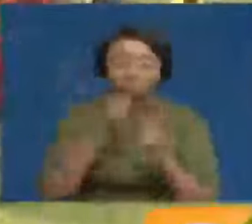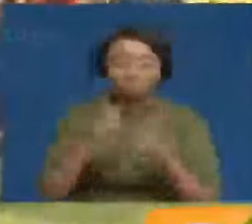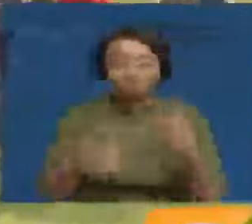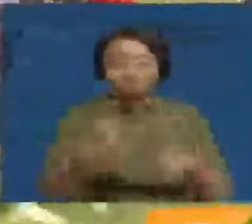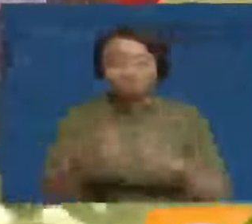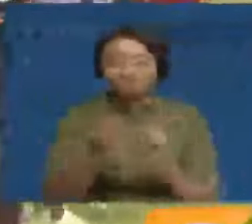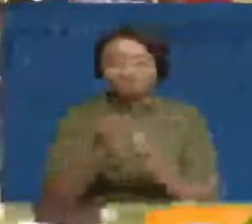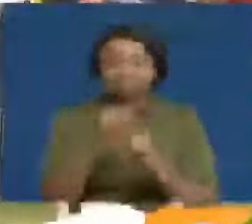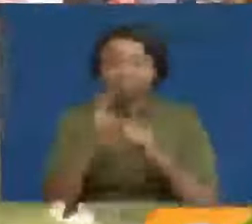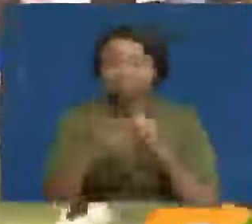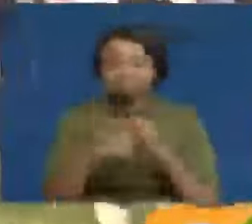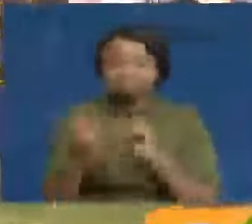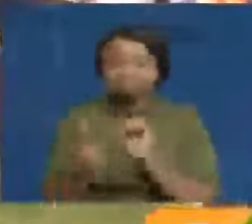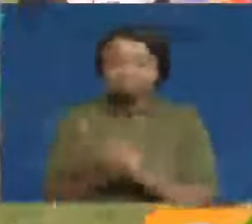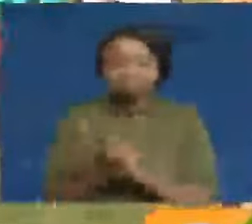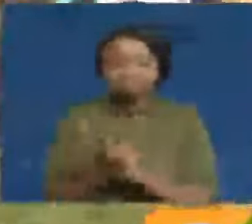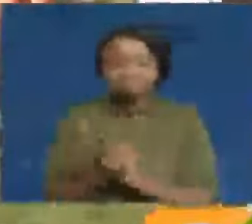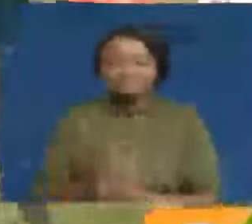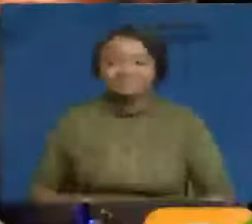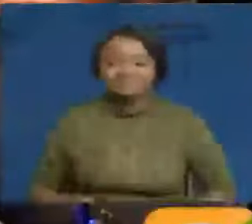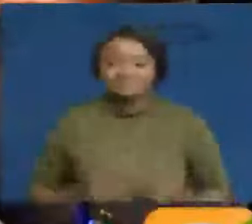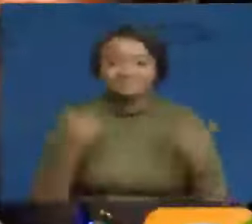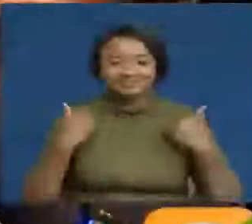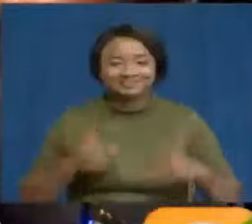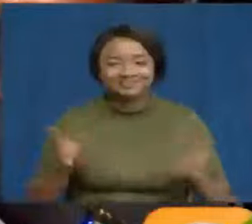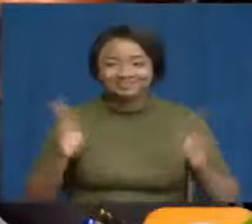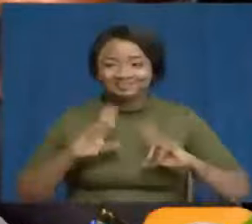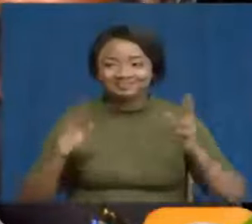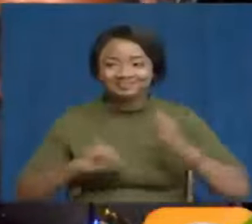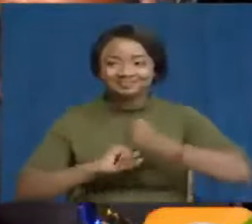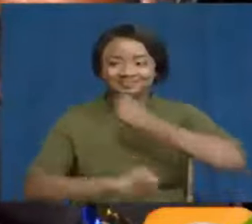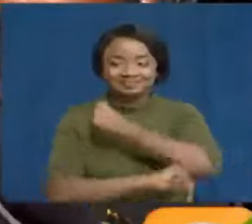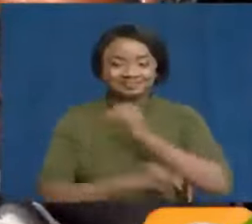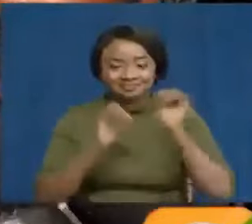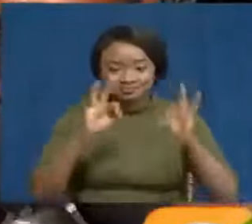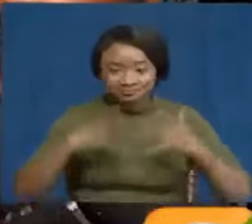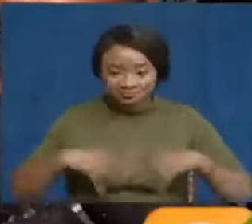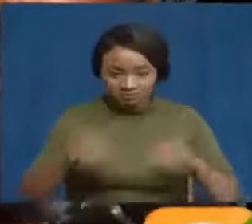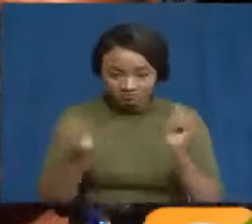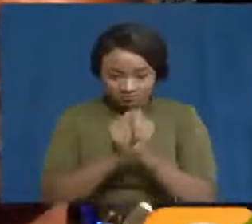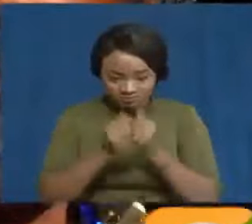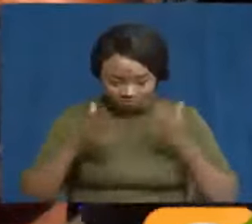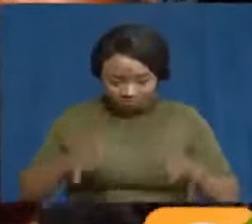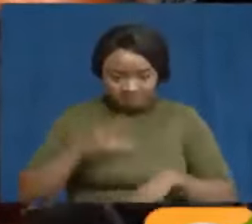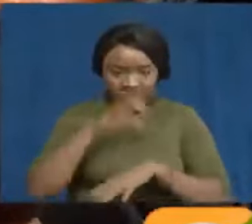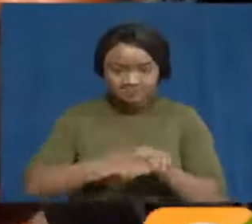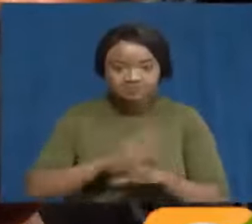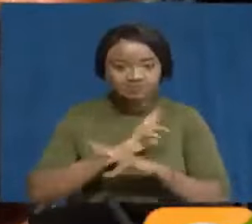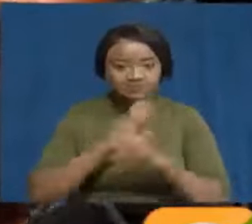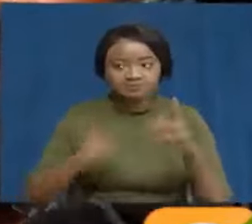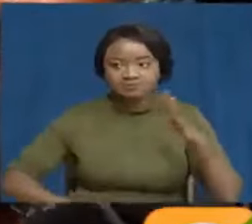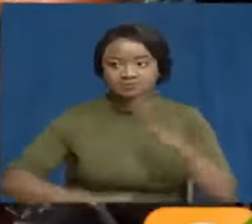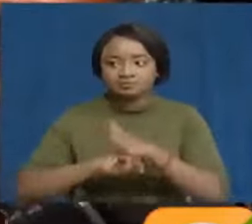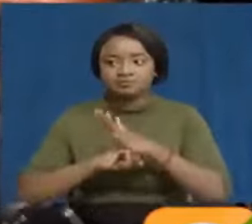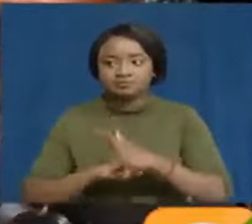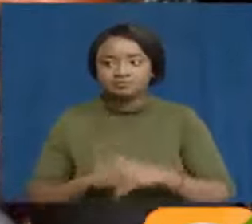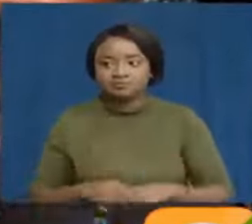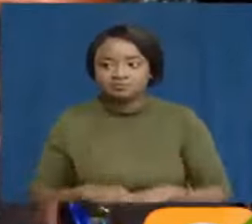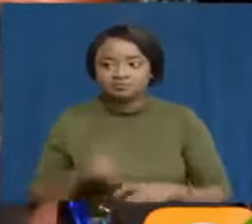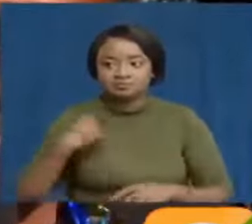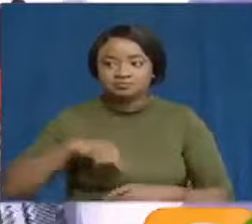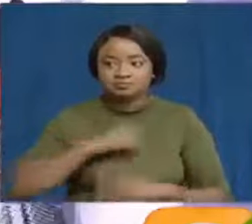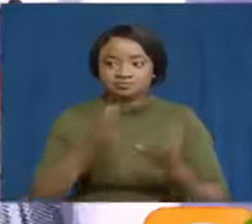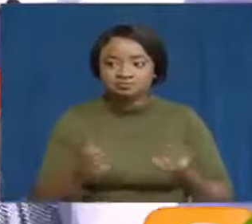7 Disemba mwaka huu. I am even ready to sponsor. Kama kuna watu 10 hapa ninapata sign, I am ready to sponsor and support. We need to